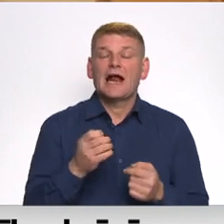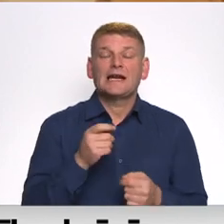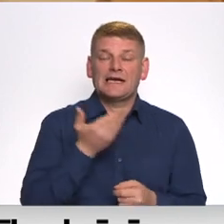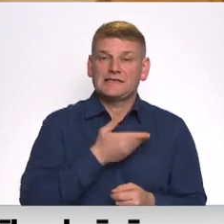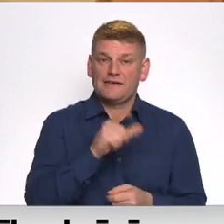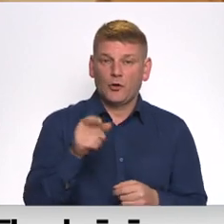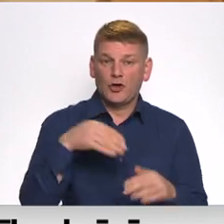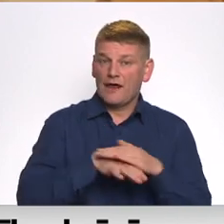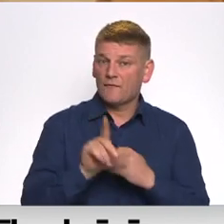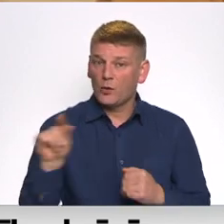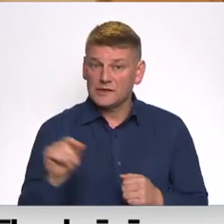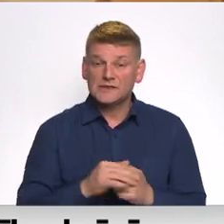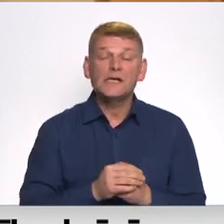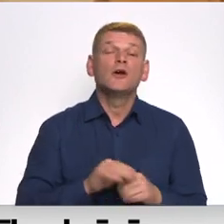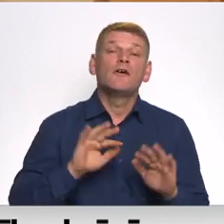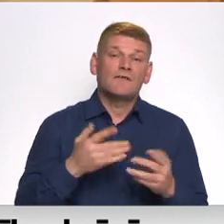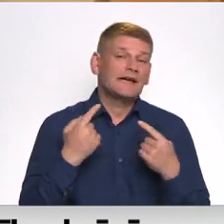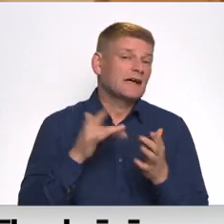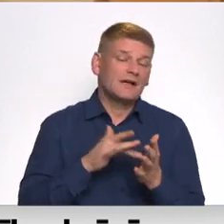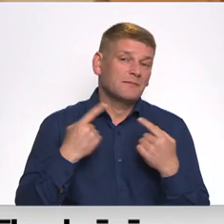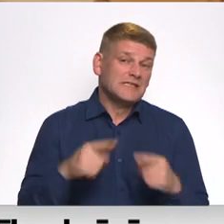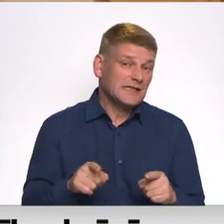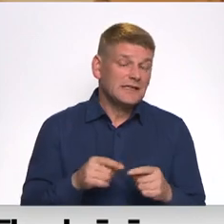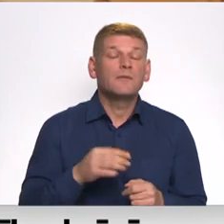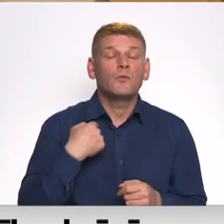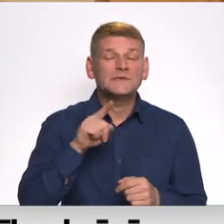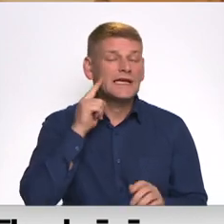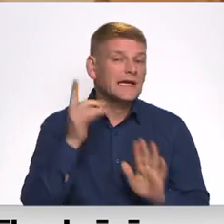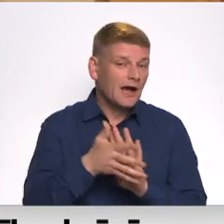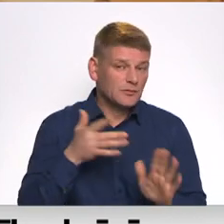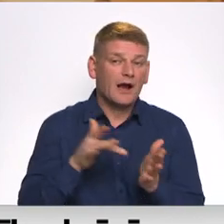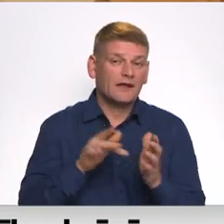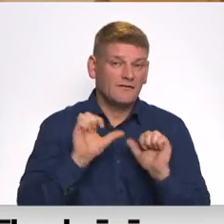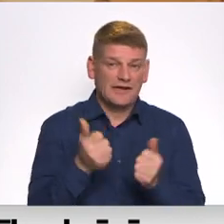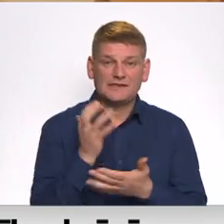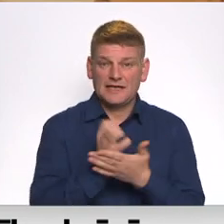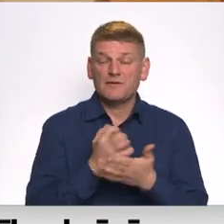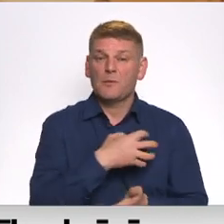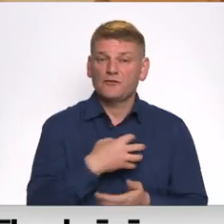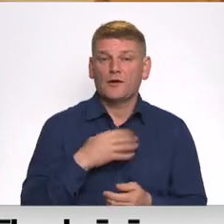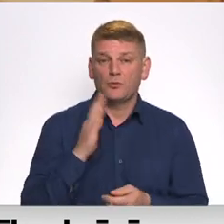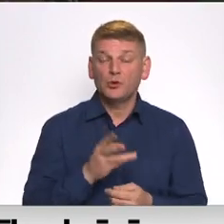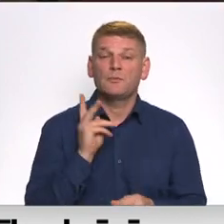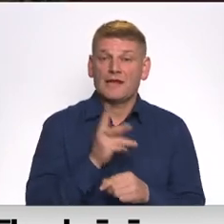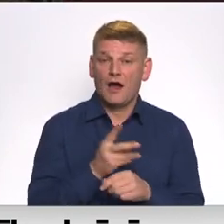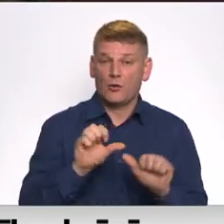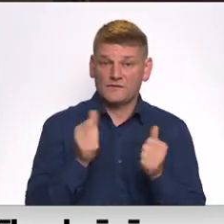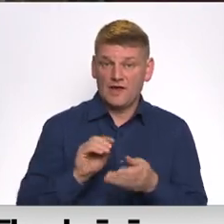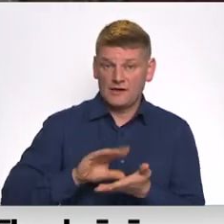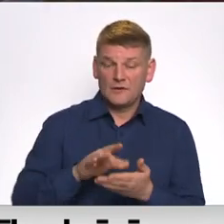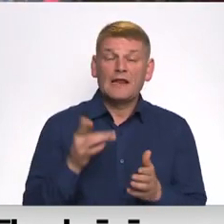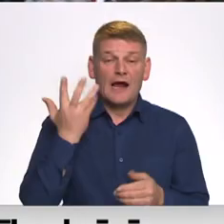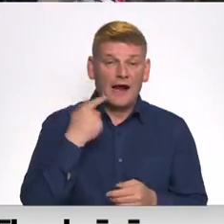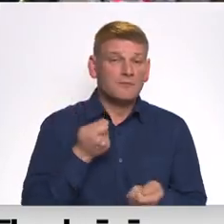evakuāciju. Vai jau kādām citām, tad mums ir jāsaprot, kāda veida rezerves pašvaldībām būs pienākums veidot. Kad